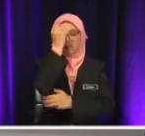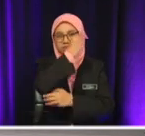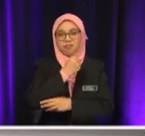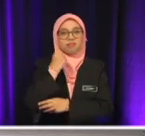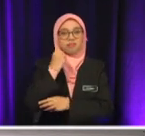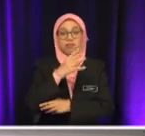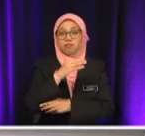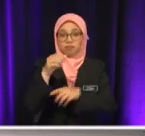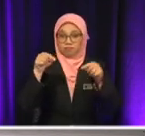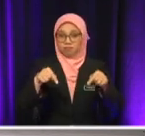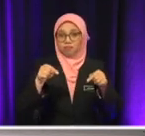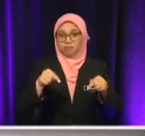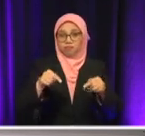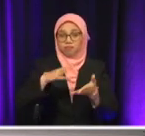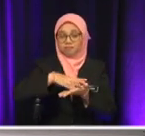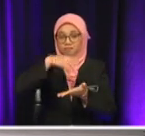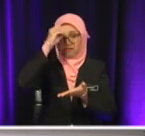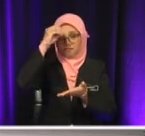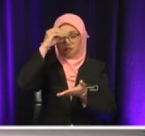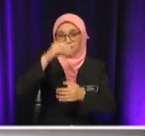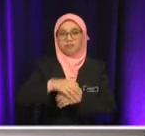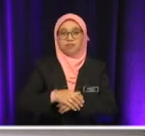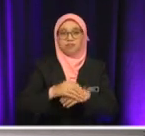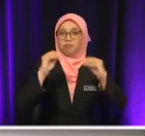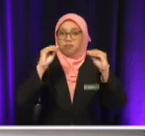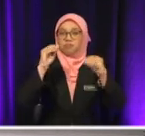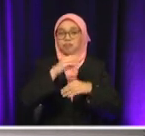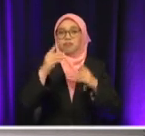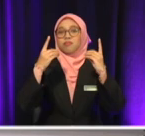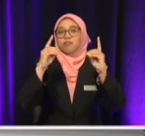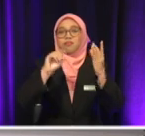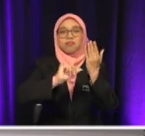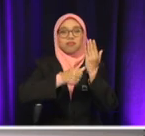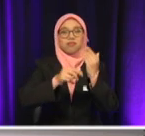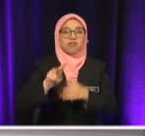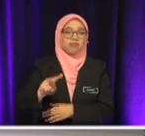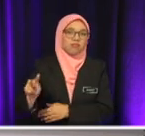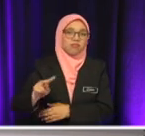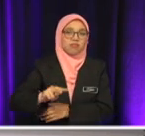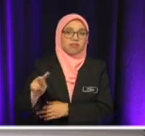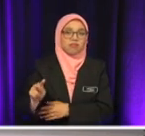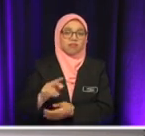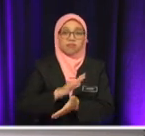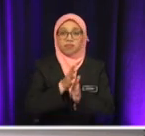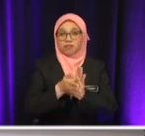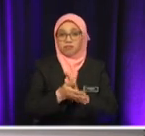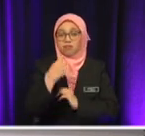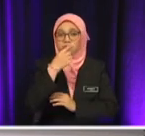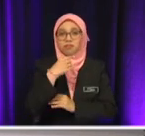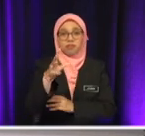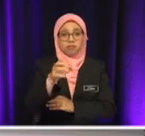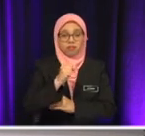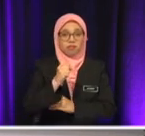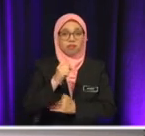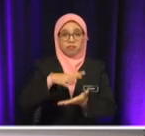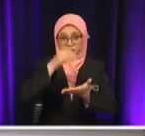dan hari ini mata pelajaran kita ialah asuhan dan pendidikan awal kanak-kanak. Jadi bagi mereka yang mengambil mata pelajaran